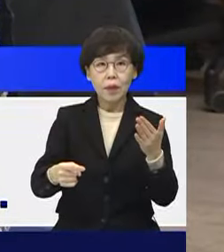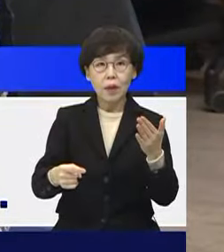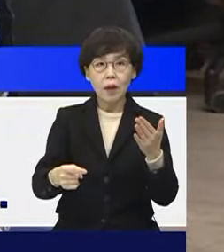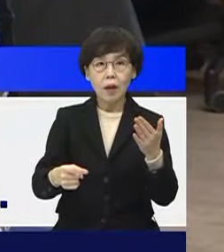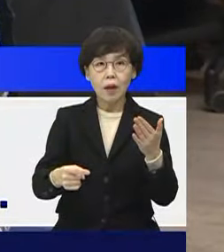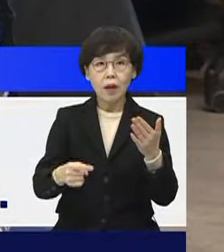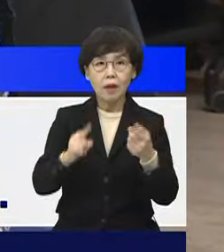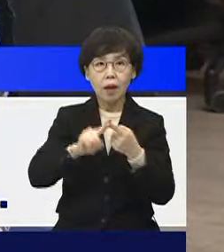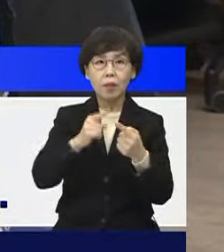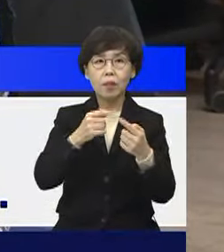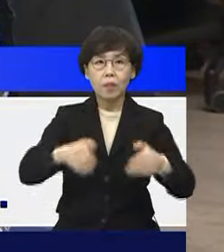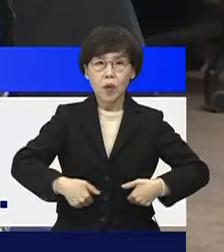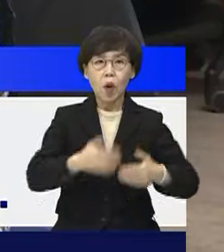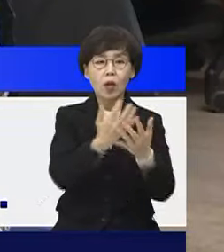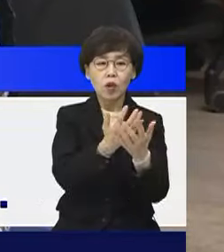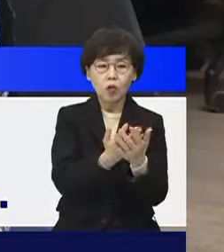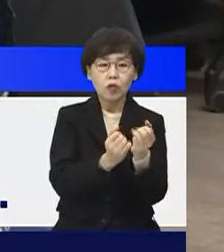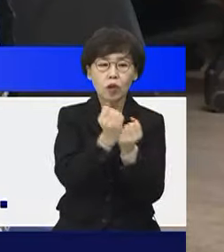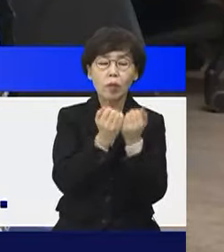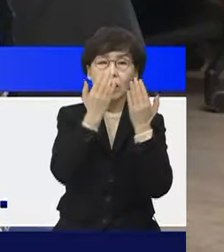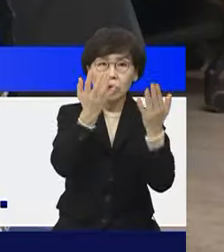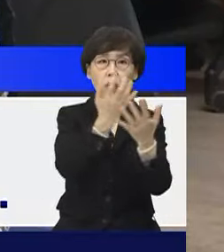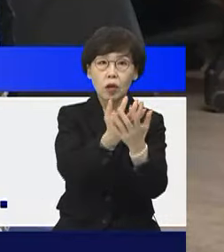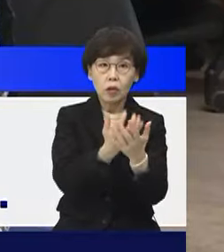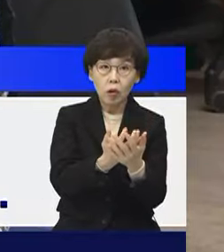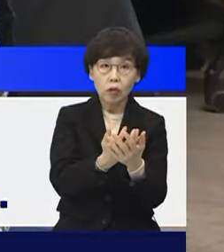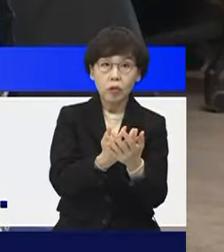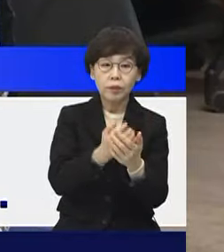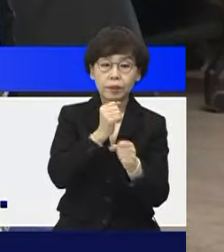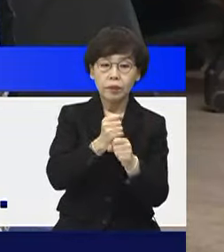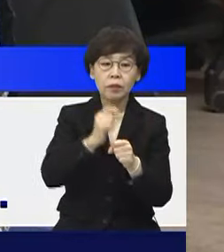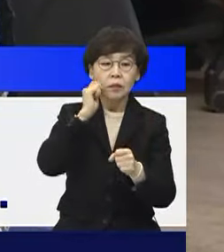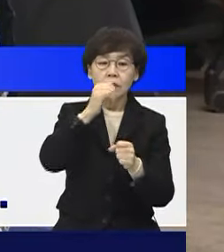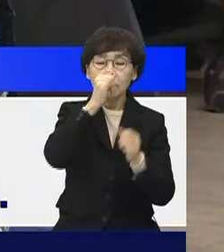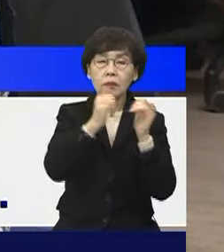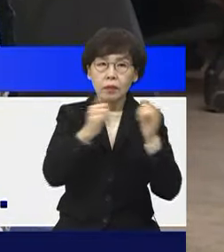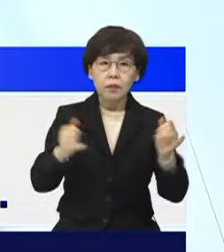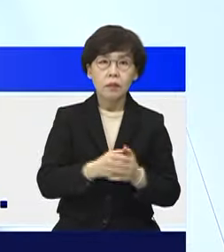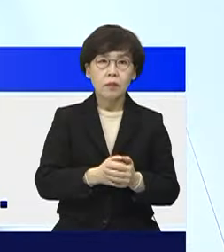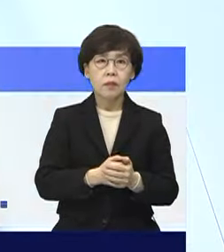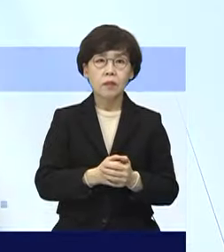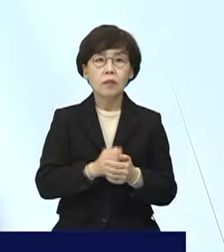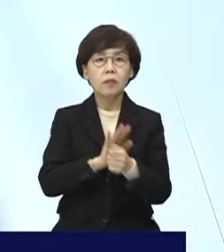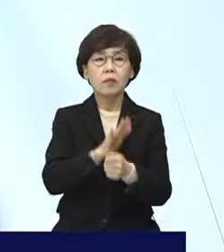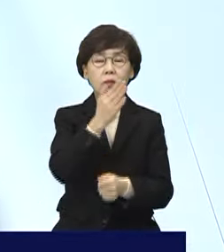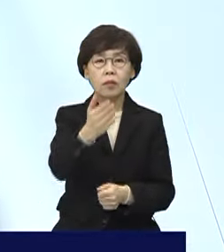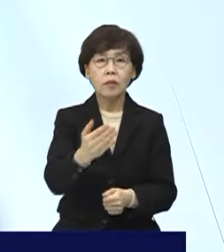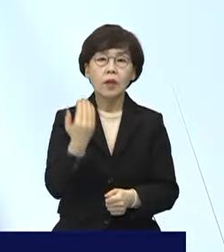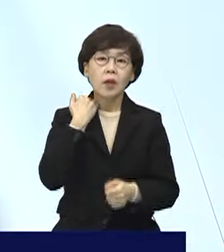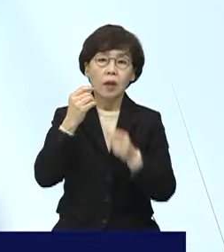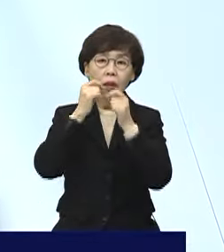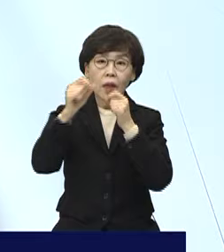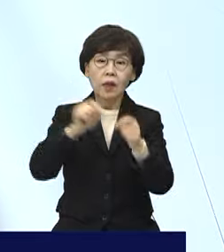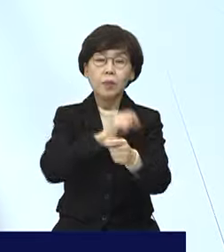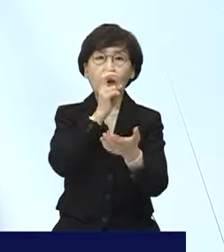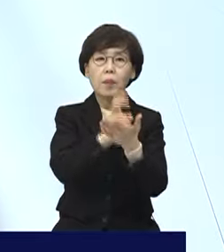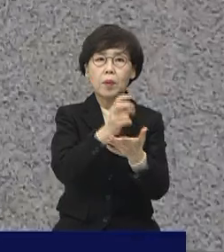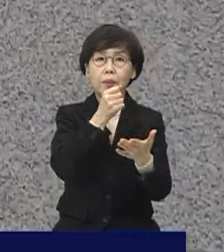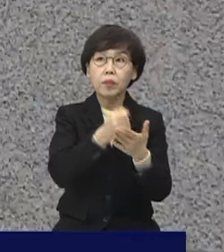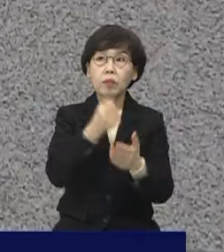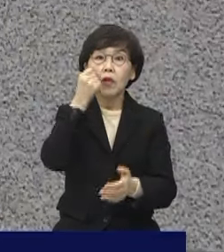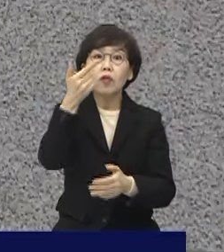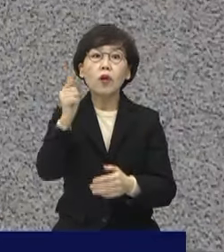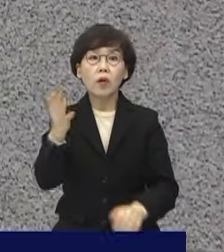드리고요. 그 서류의 작성에 어려움이 있는 부분들은 이제 도와서. 전세 사기 특별법이 제정된 지